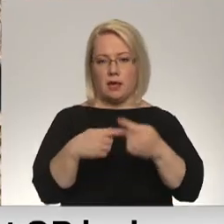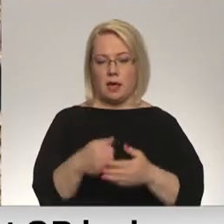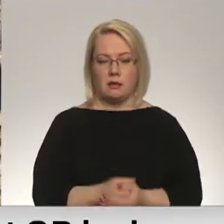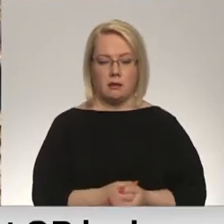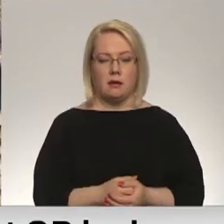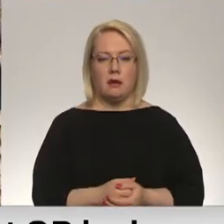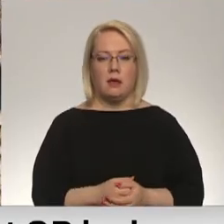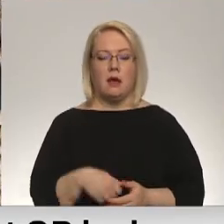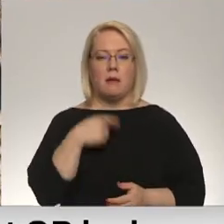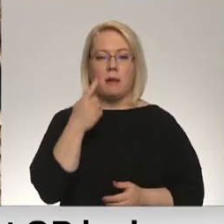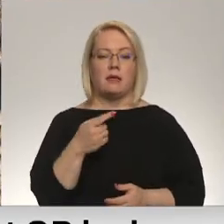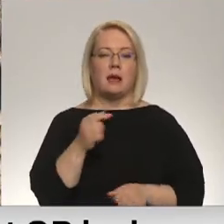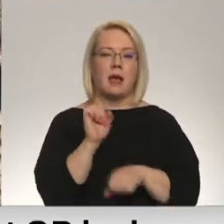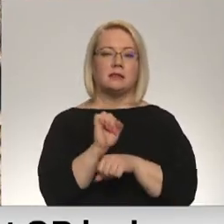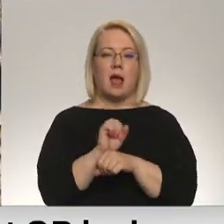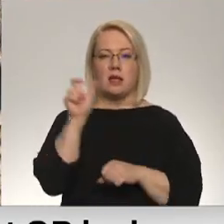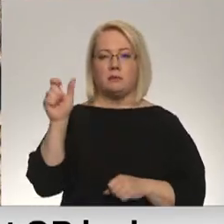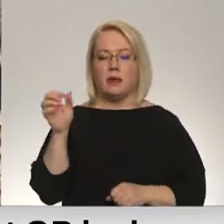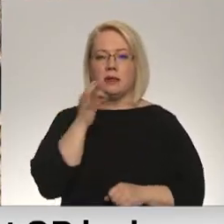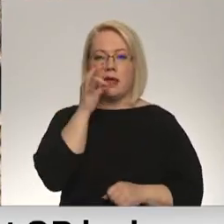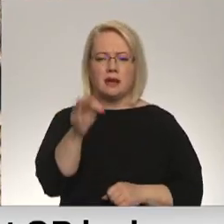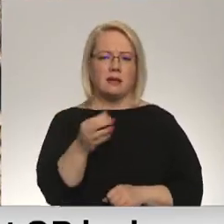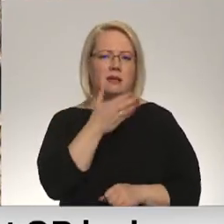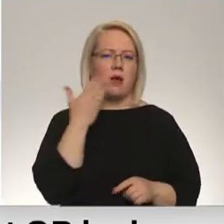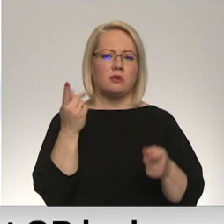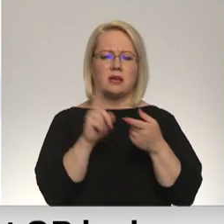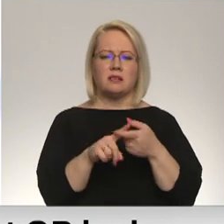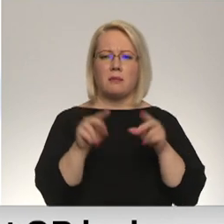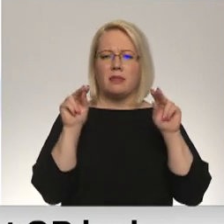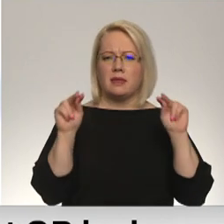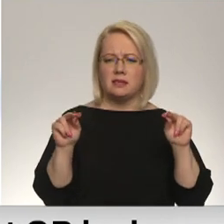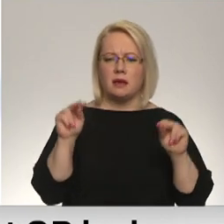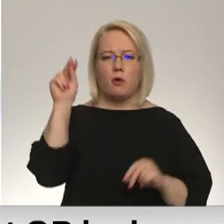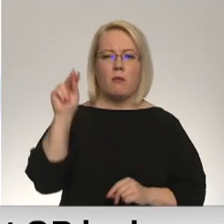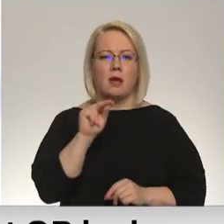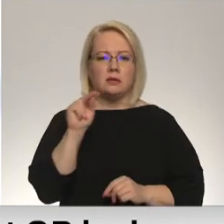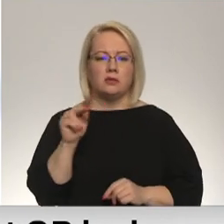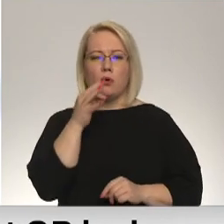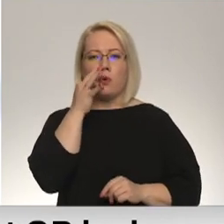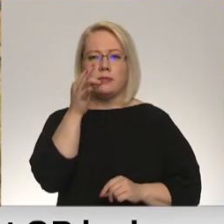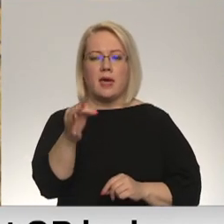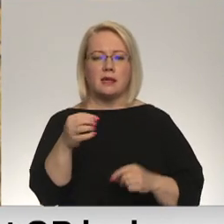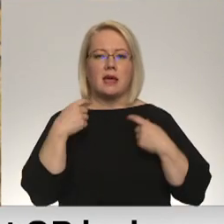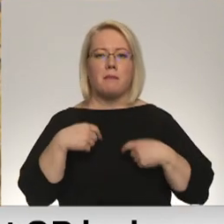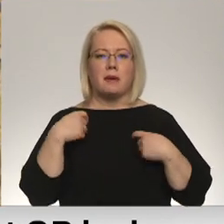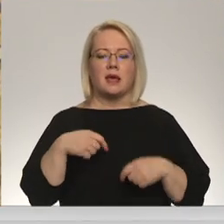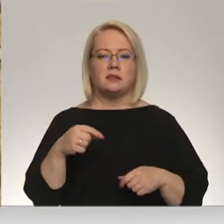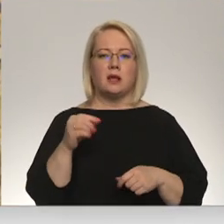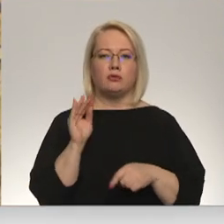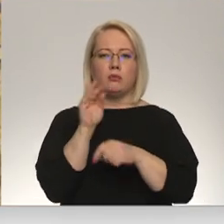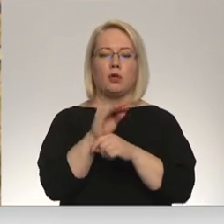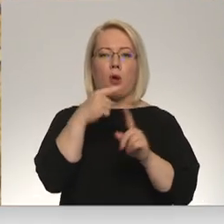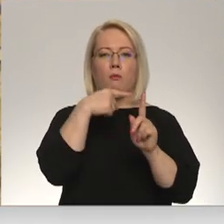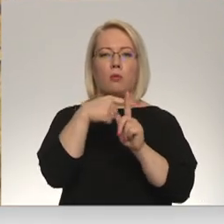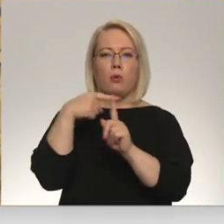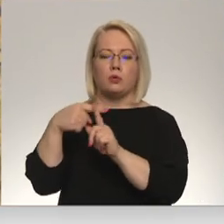kā salaspilieši teica, ka nu, tie, kas nav saistībā ar ticību, ar baznīcu, viņi teica, ka priesteris ir uzlicis plusiņus, ka mums viss